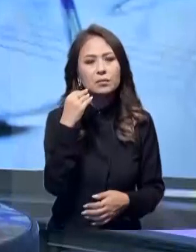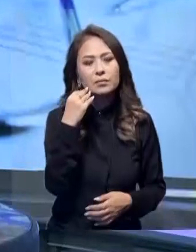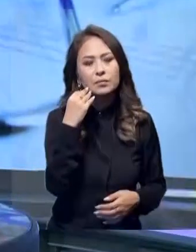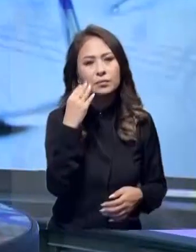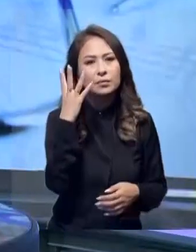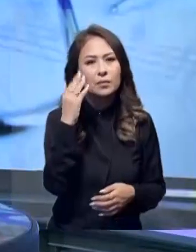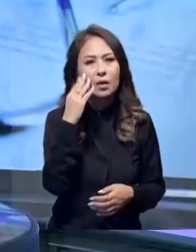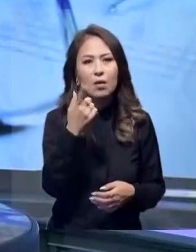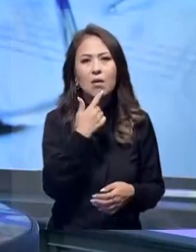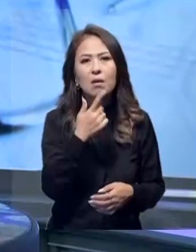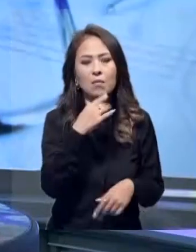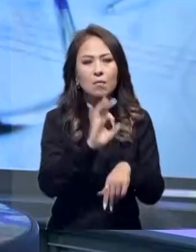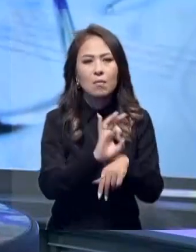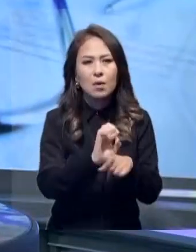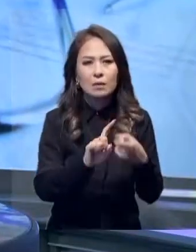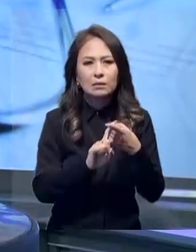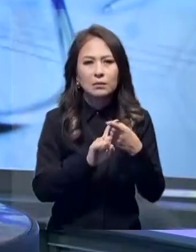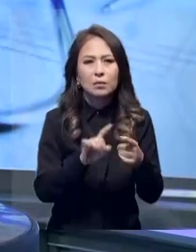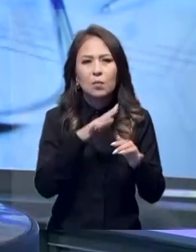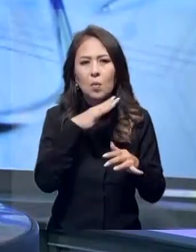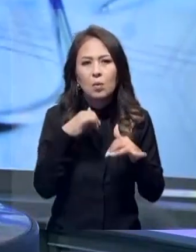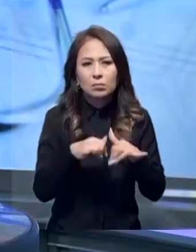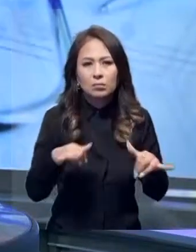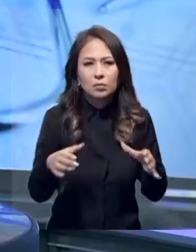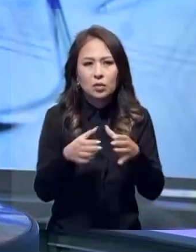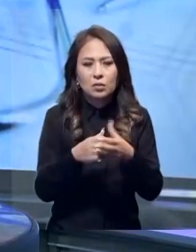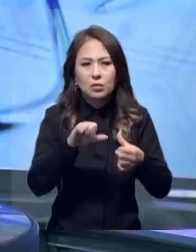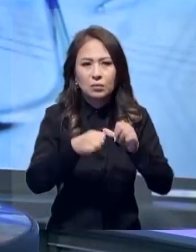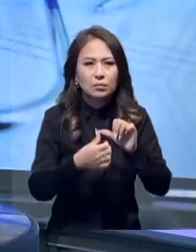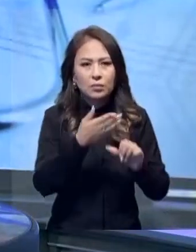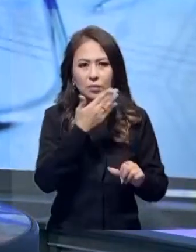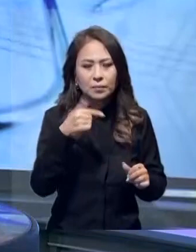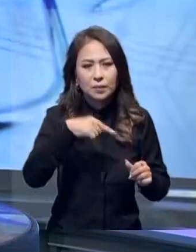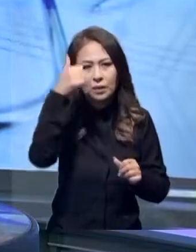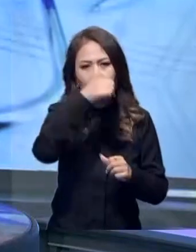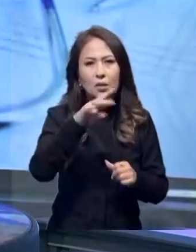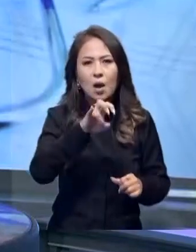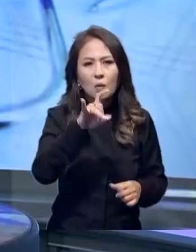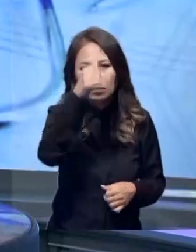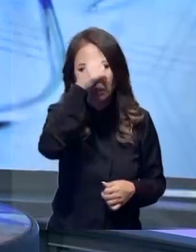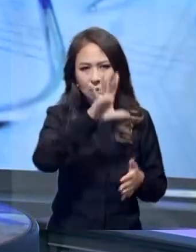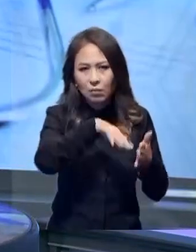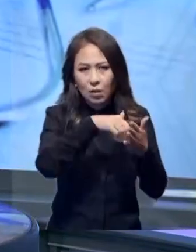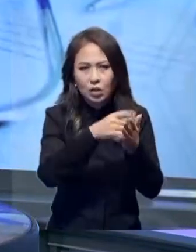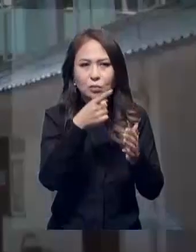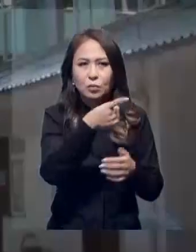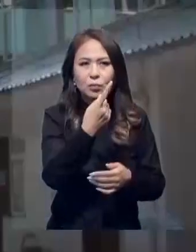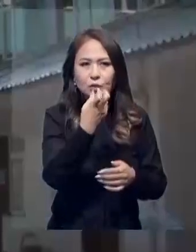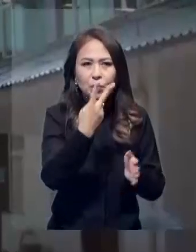жаңалықтарына ораламыз. Алматыда қызылша белең алып тұр. Эпидемиологтар жағдайды тұрақсыз деп бағалады. Биыл наурыз айынан бері